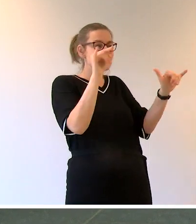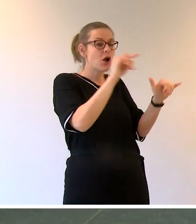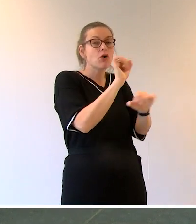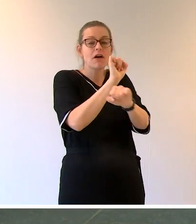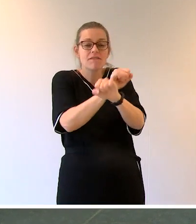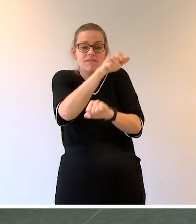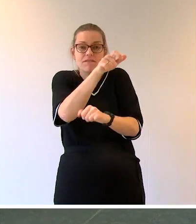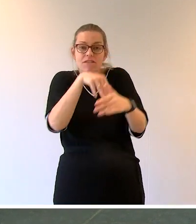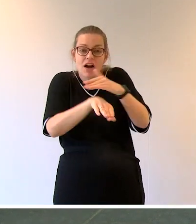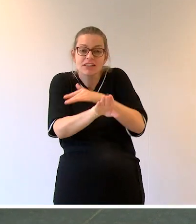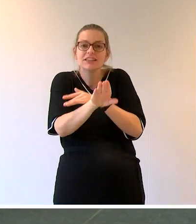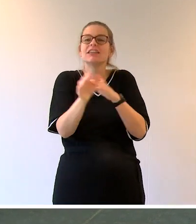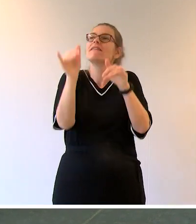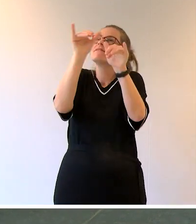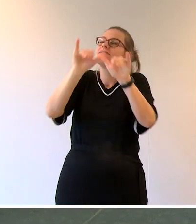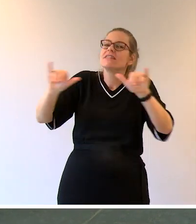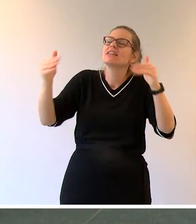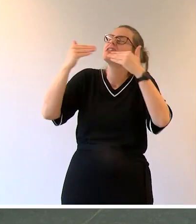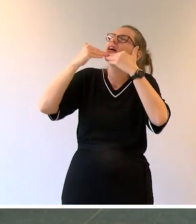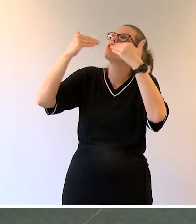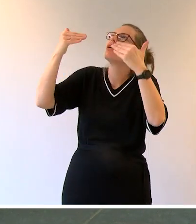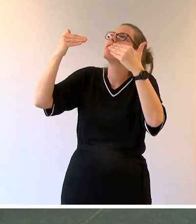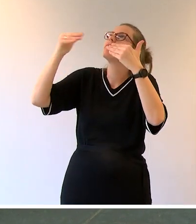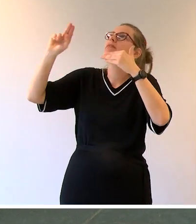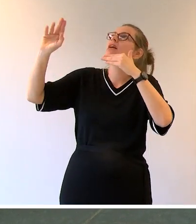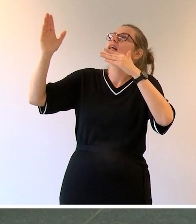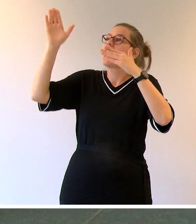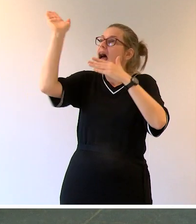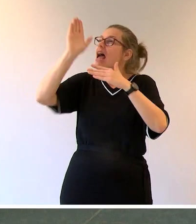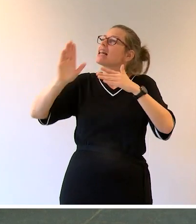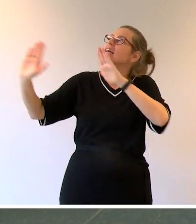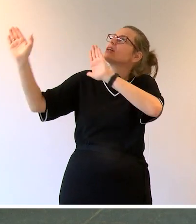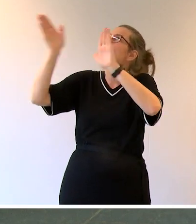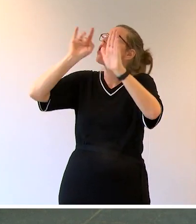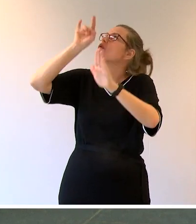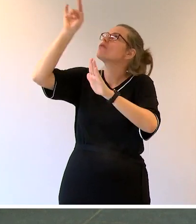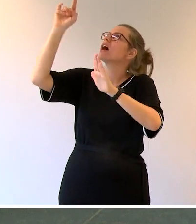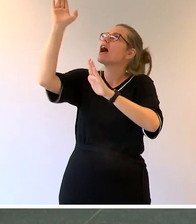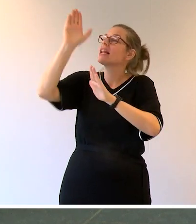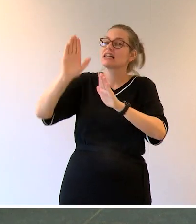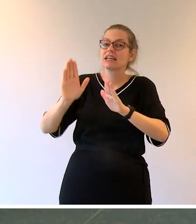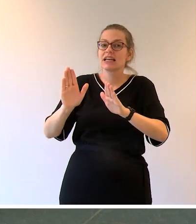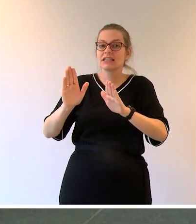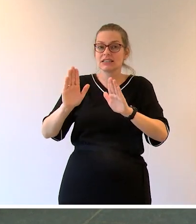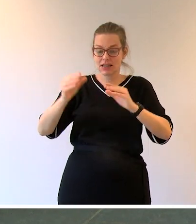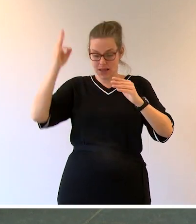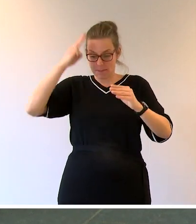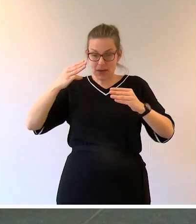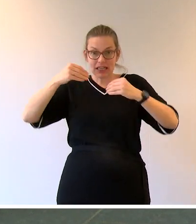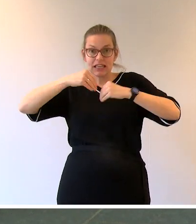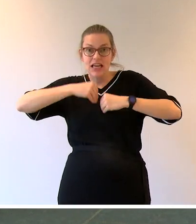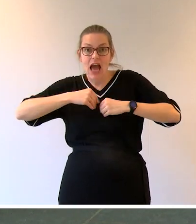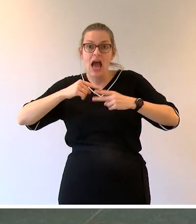We loven u, Heilige Geest, werkzaam in Maria, werkzaam in Jezus, werkzaam